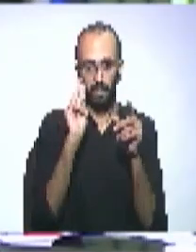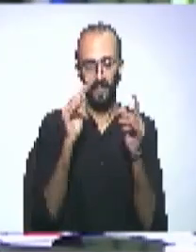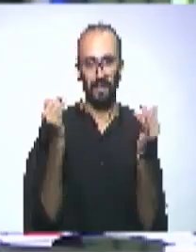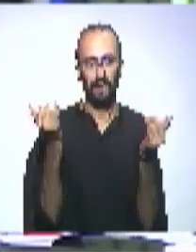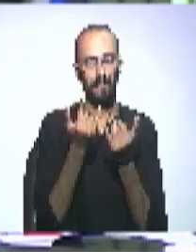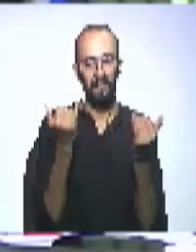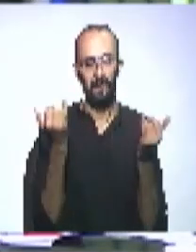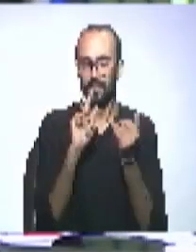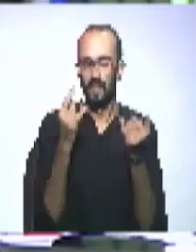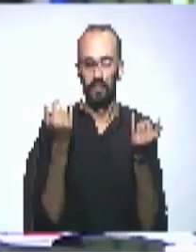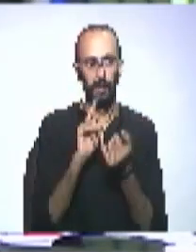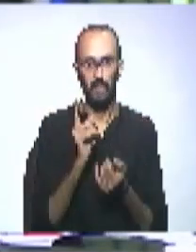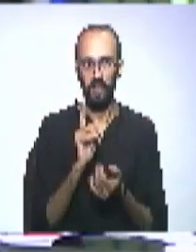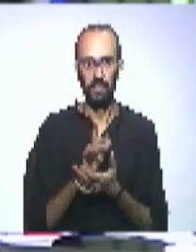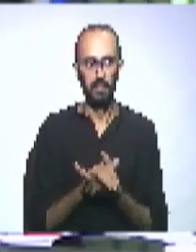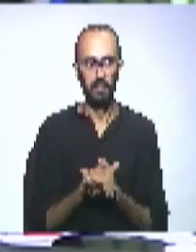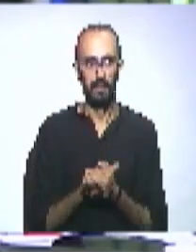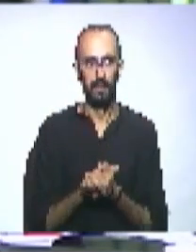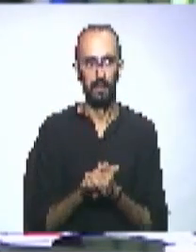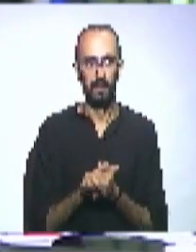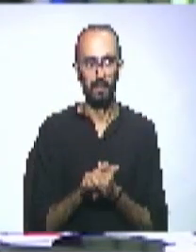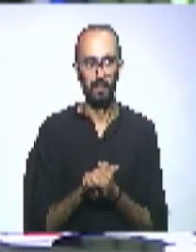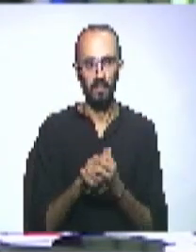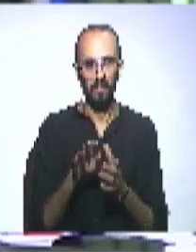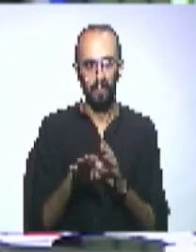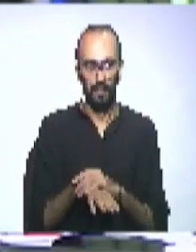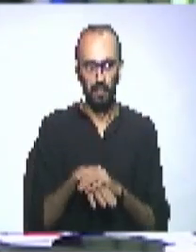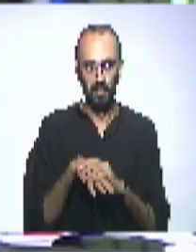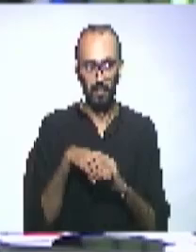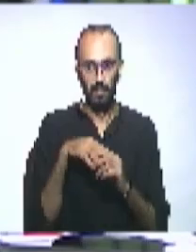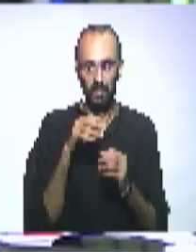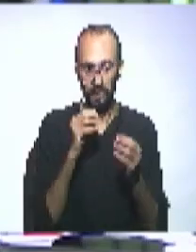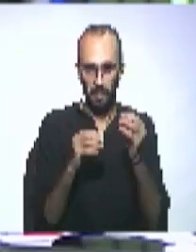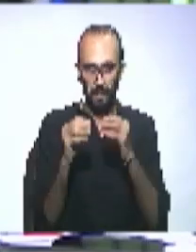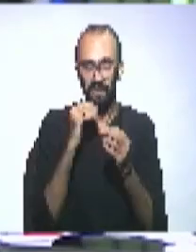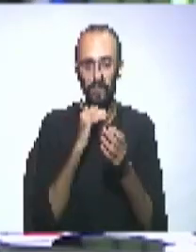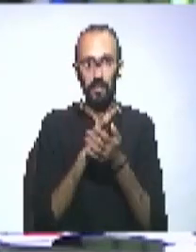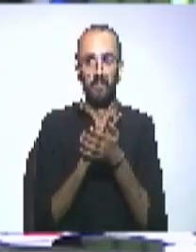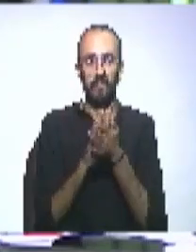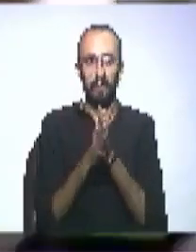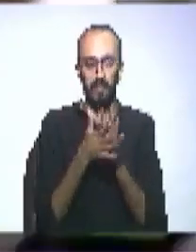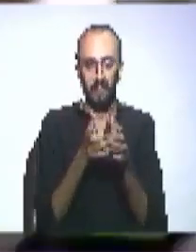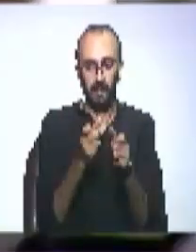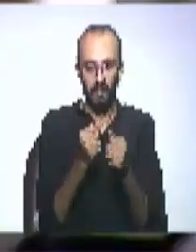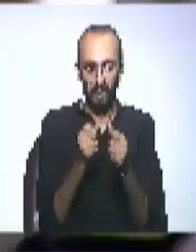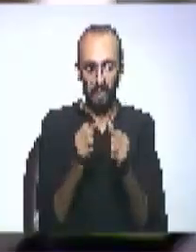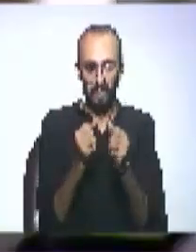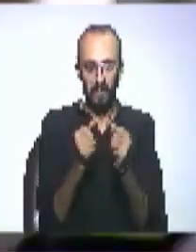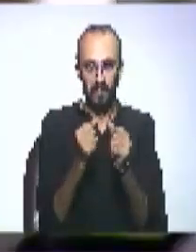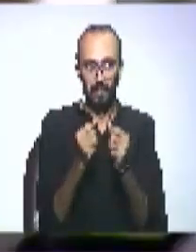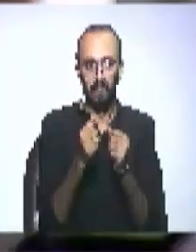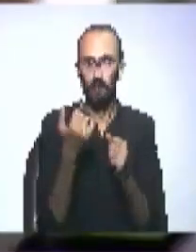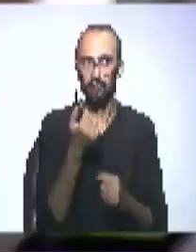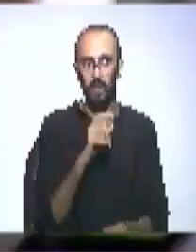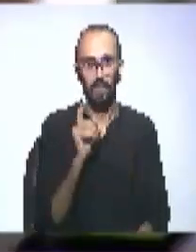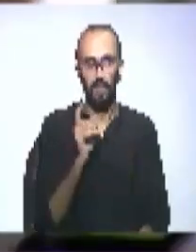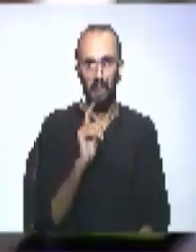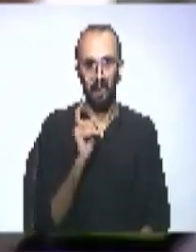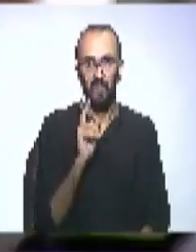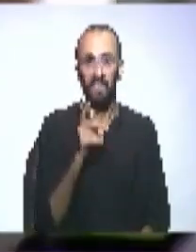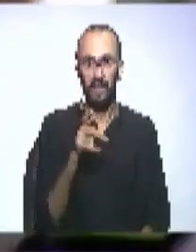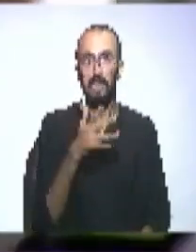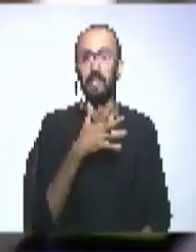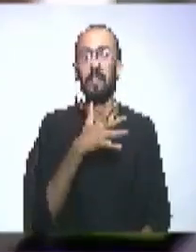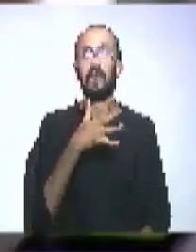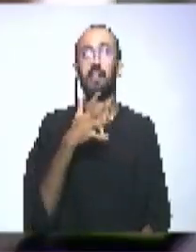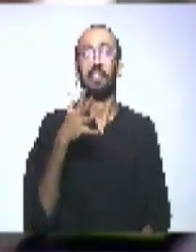جدا، لا هي مش سهله، مش سهله انك تعملي عجينه من غير اي اضافات تبقى مسمغه كده وتمسك. في شيفات كبار قوي